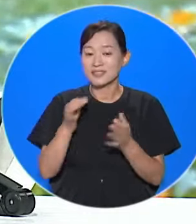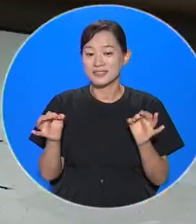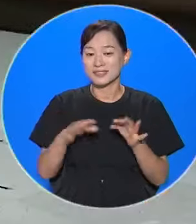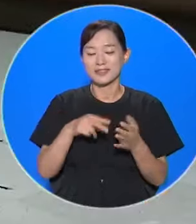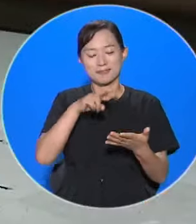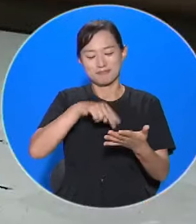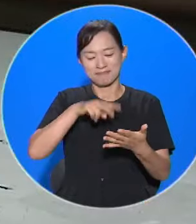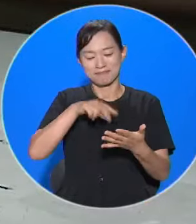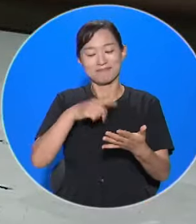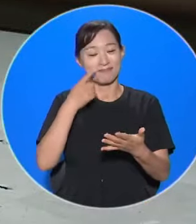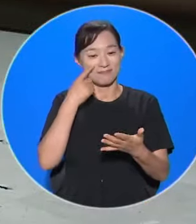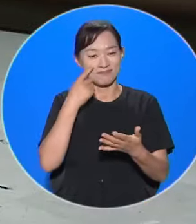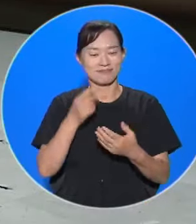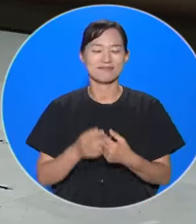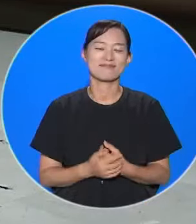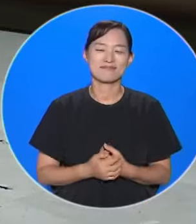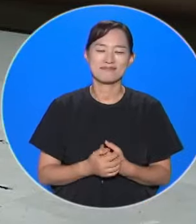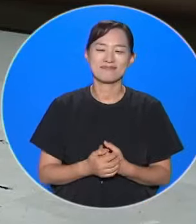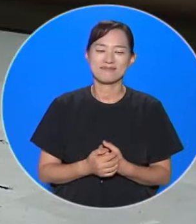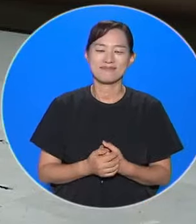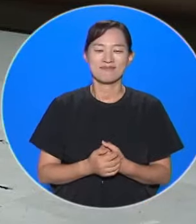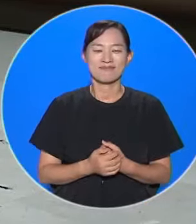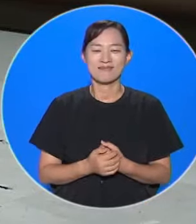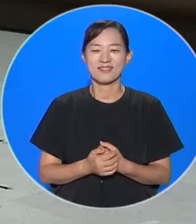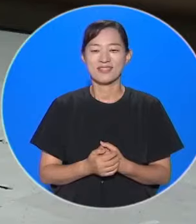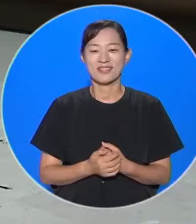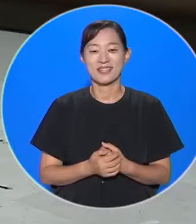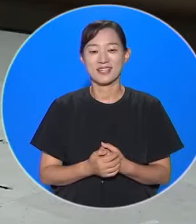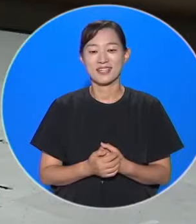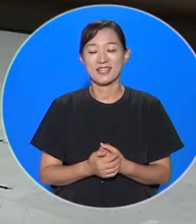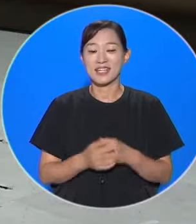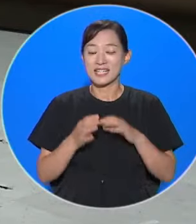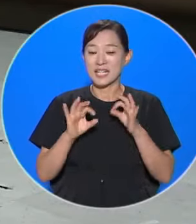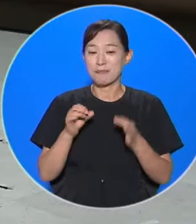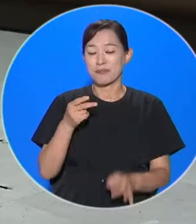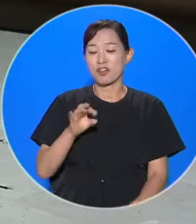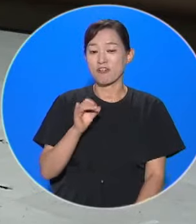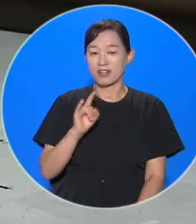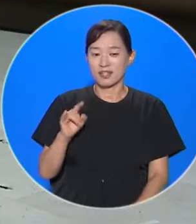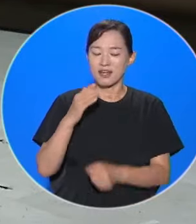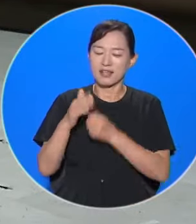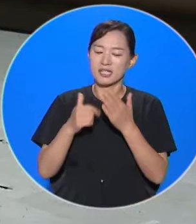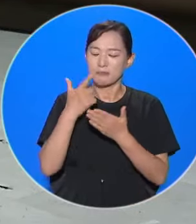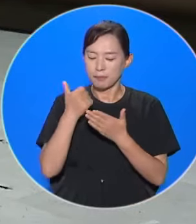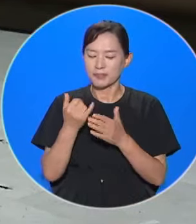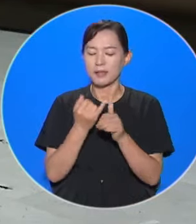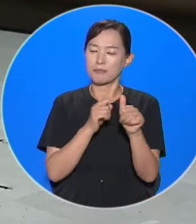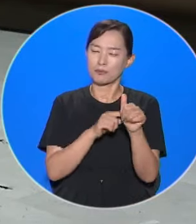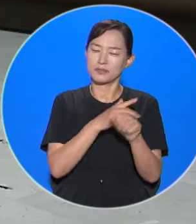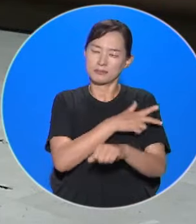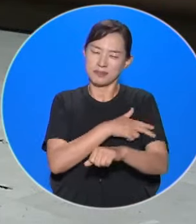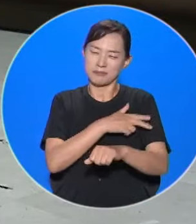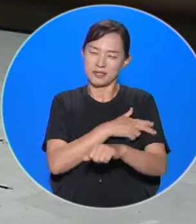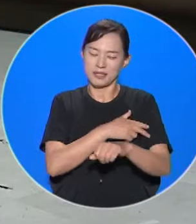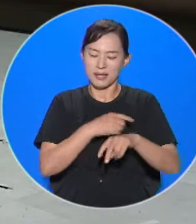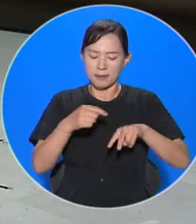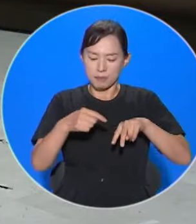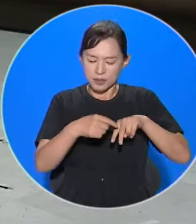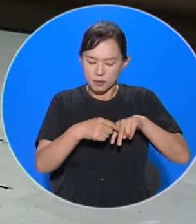남겨주셨는지 잠깐 살펴보도록 하겠습니다. 네, 김영애님, 하나님 아버지, 남편 집사님 왼쪽